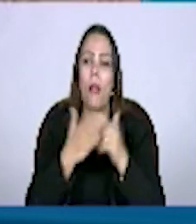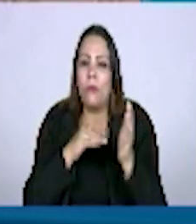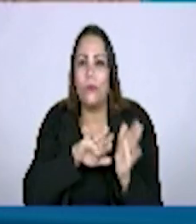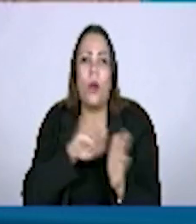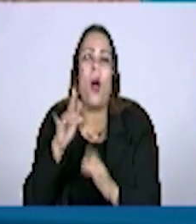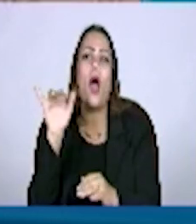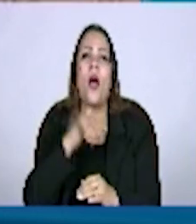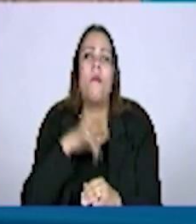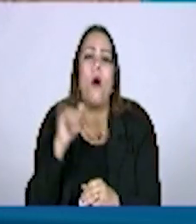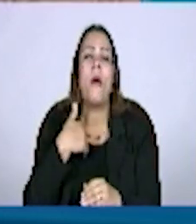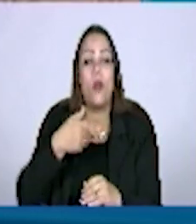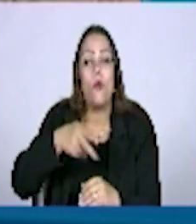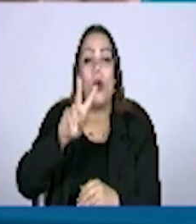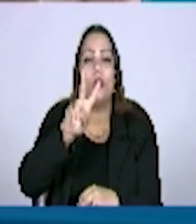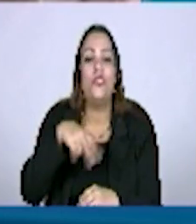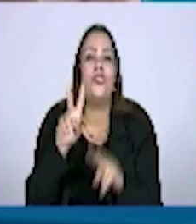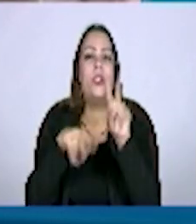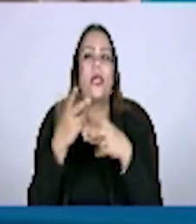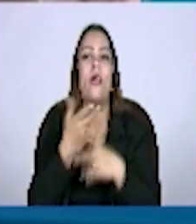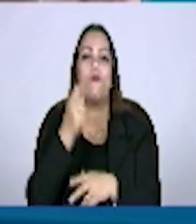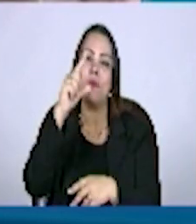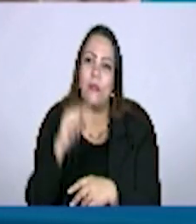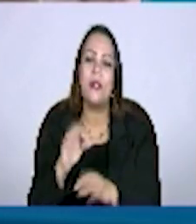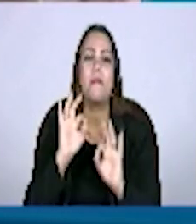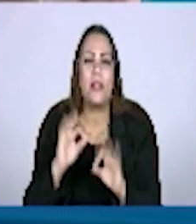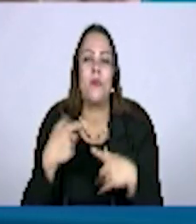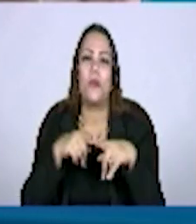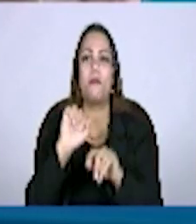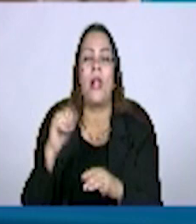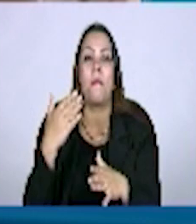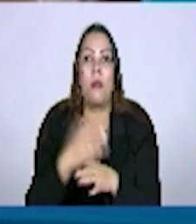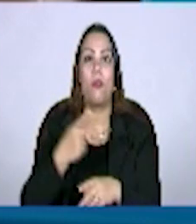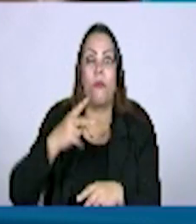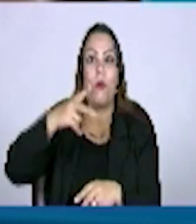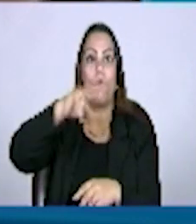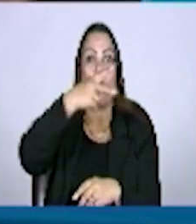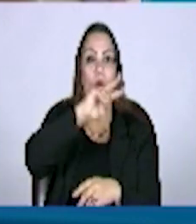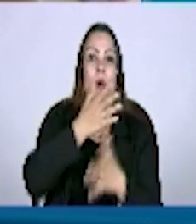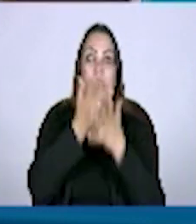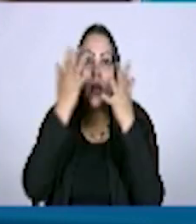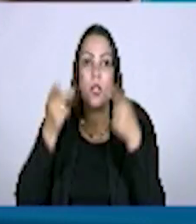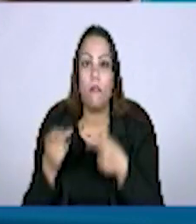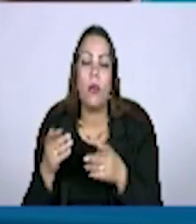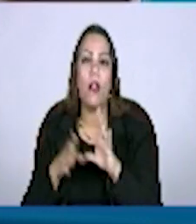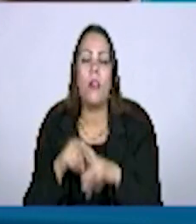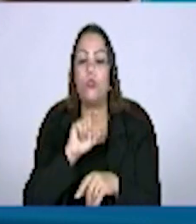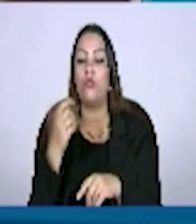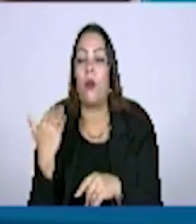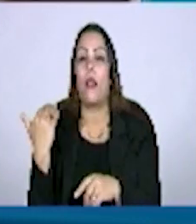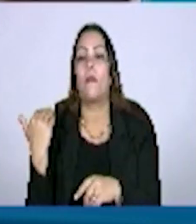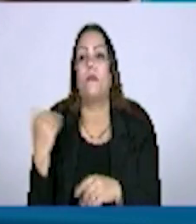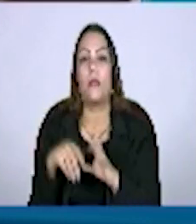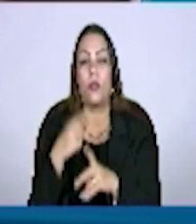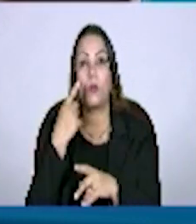يهمه انه يلاقي اسعار مناسبه ليه بعد موجات الارتفاع الشديد في الاسعار خلال الشهور الماضيه